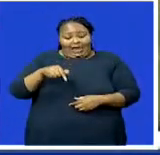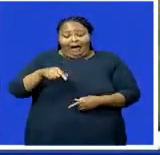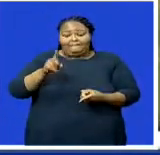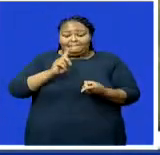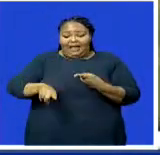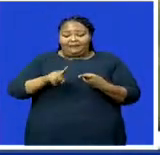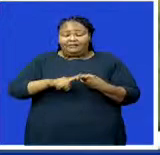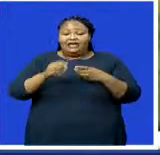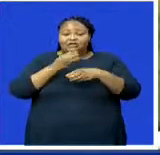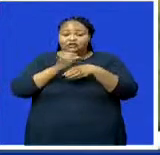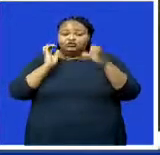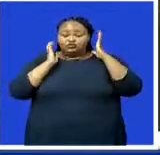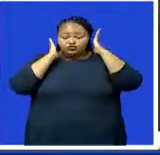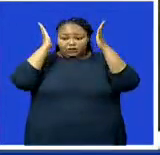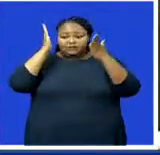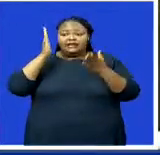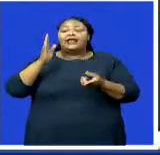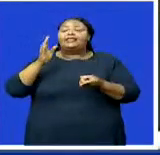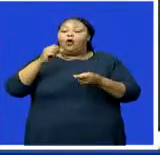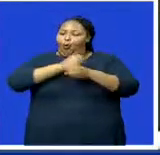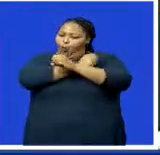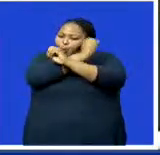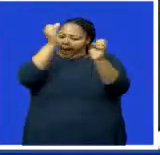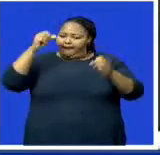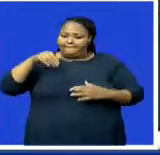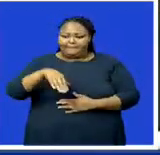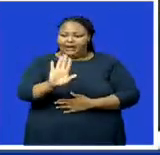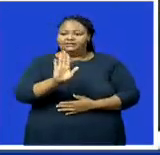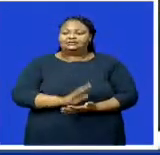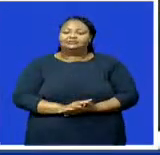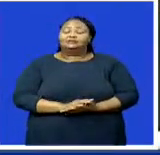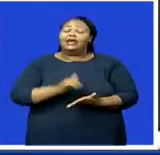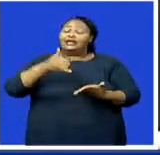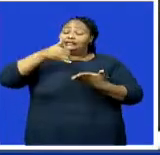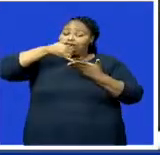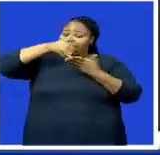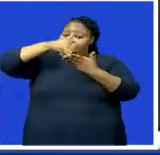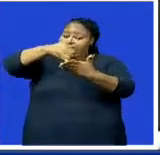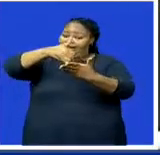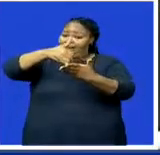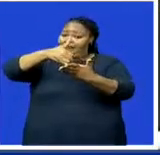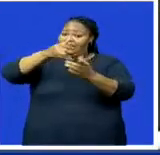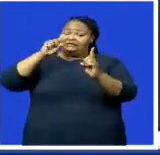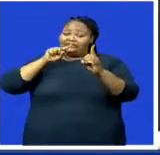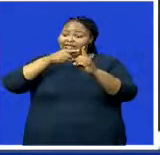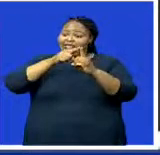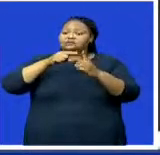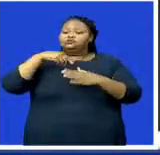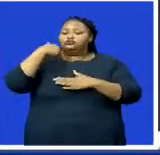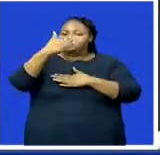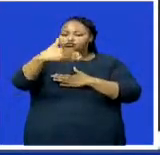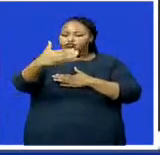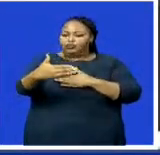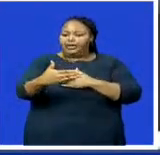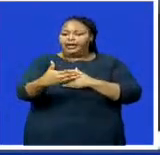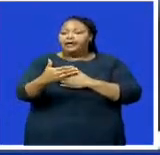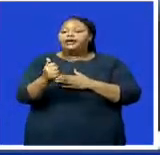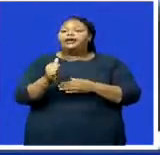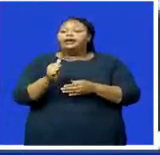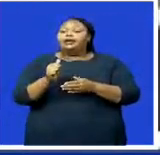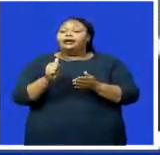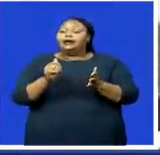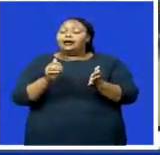sishaya ekhaya kithi. Kanti ke lendzebe kubheke ukuthi ichubeke kupheleni kwalenyanga lesetulu enkonyeni golf